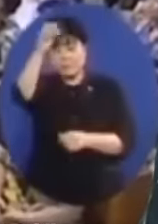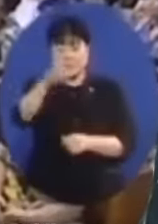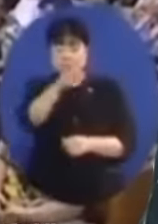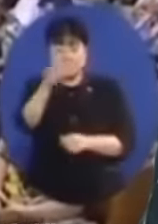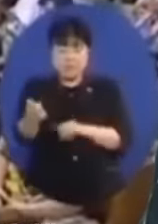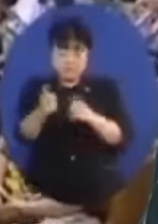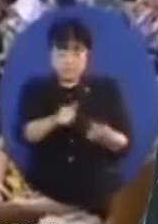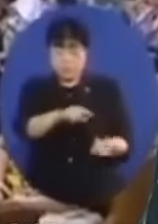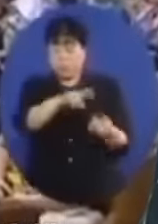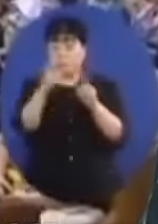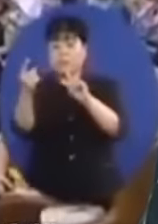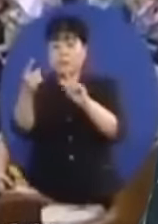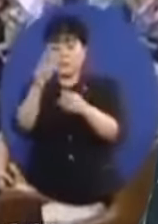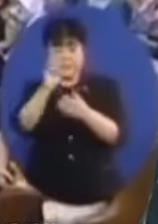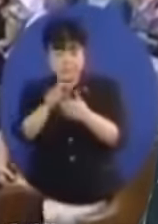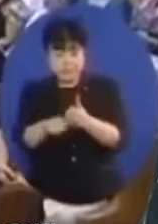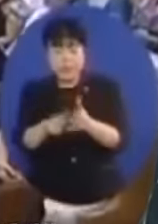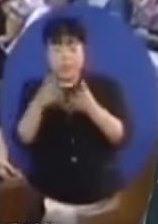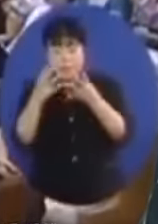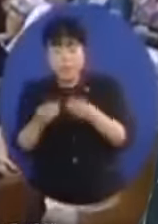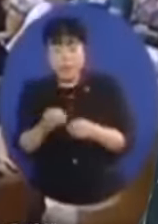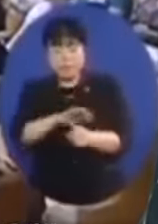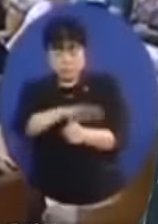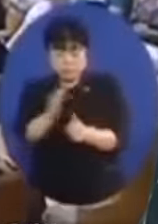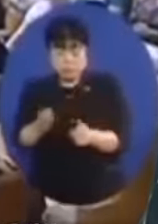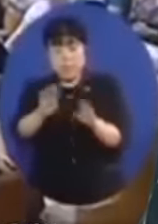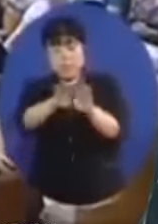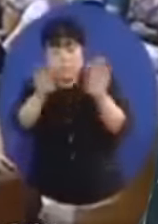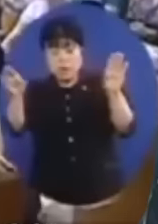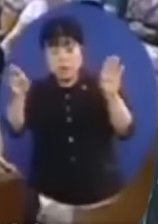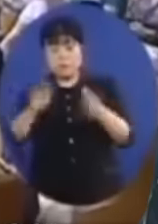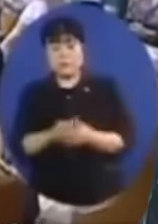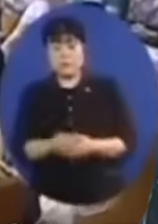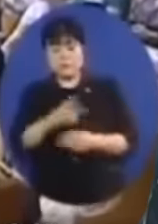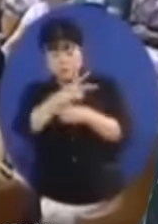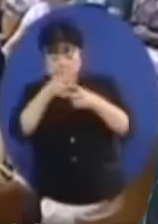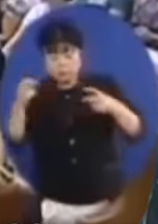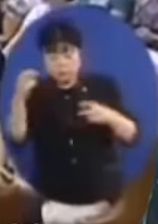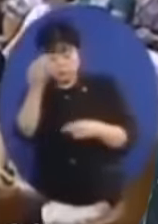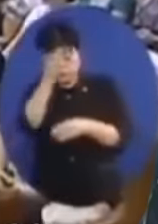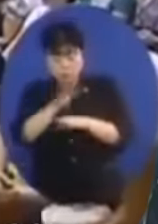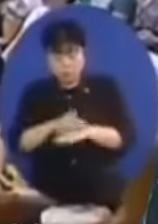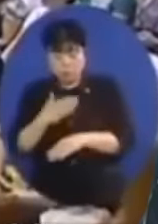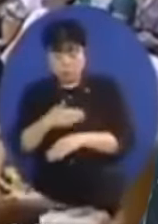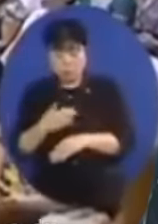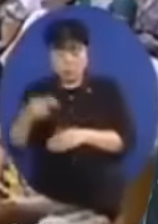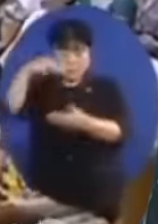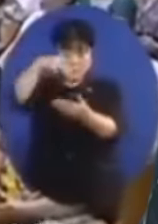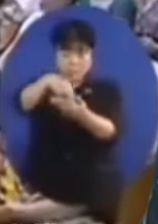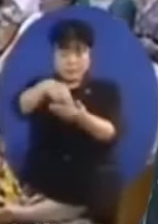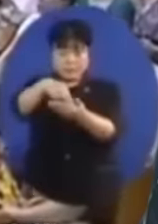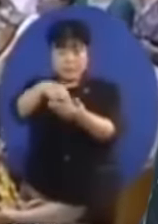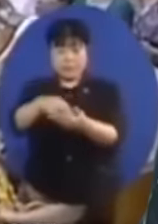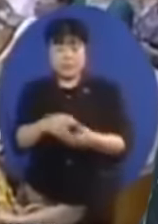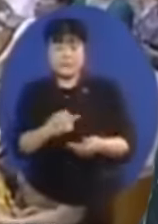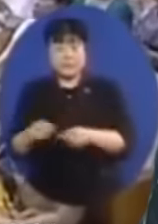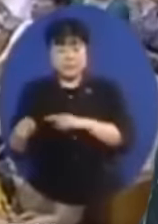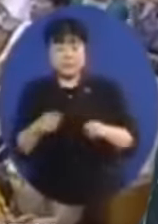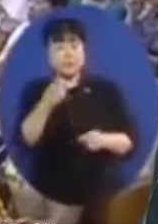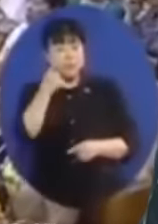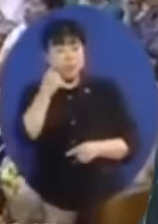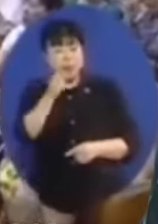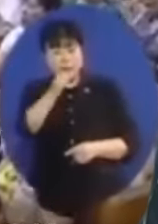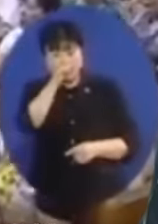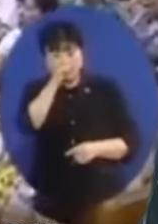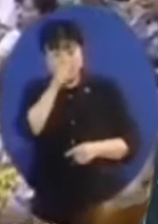십자가에서 죽으시고 부활하실 때 많은 무덤이 열리며 자던 성도의 몸이 일어났다고 기록되어 있습니다. 사도행전에 보면